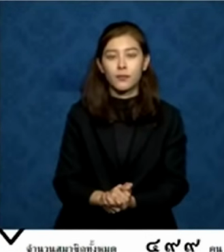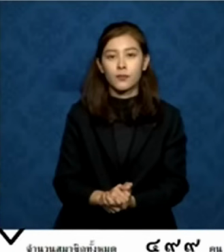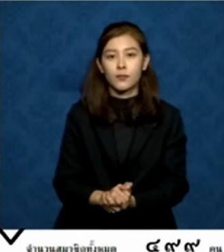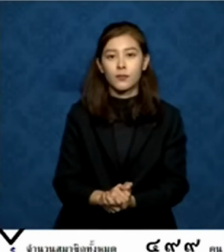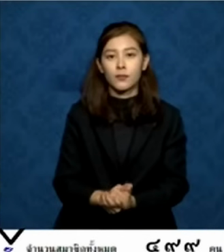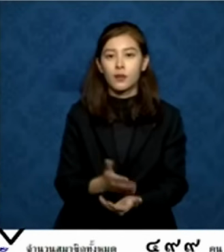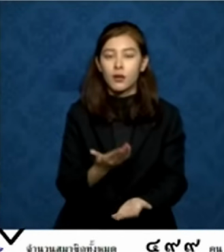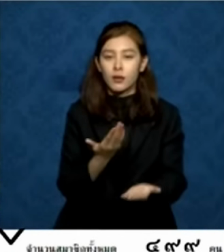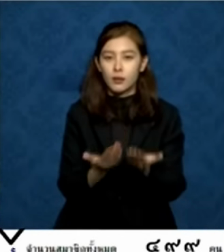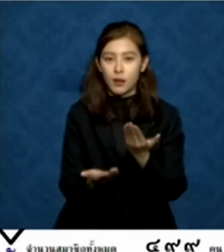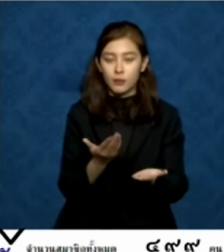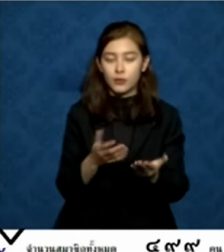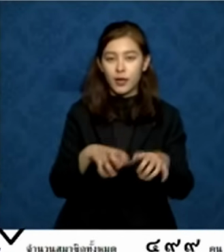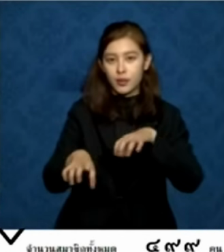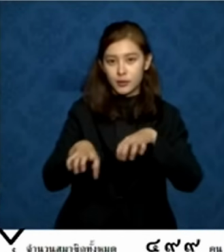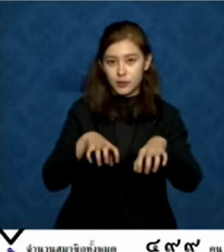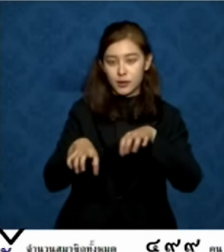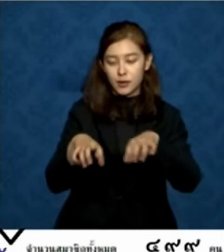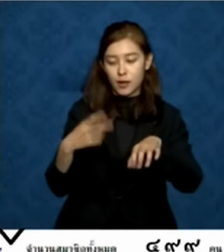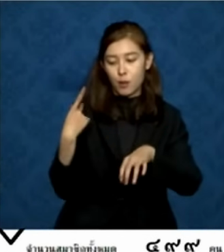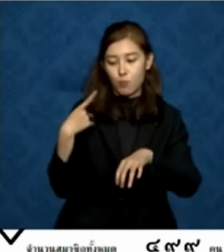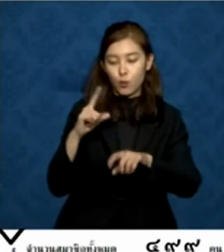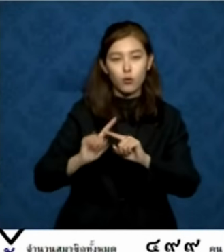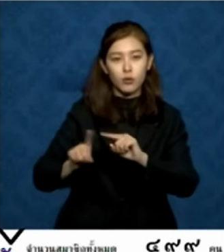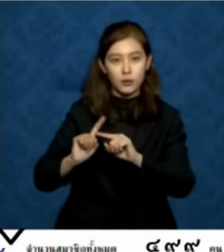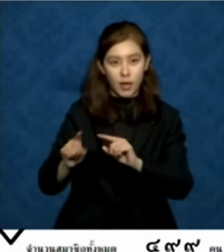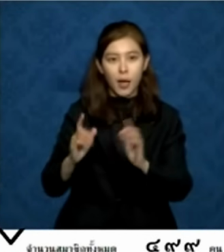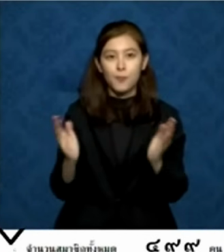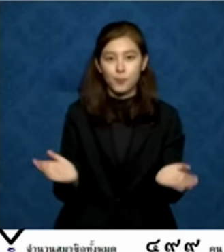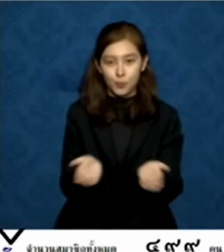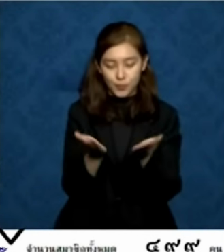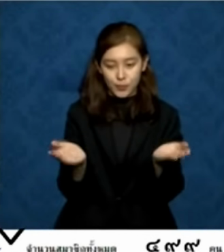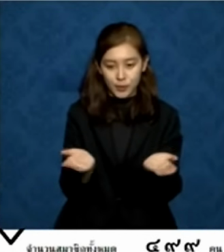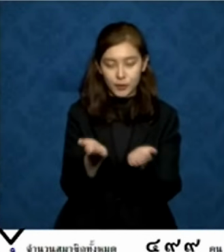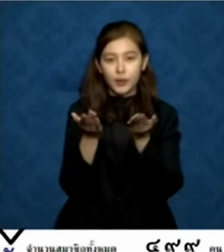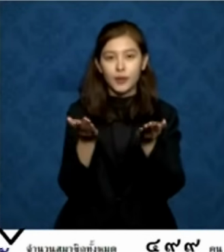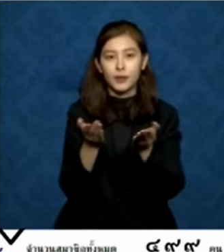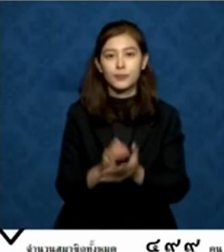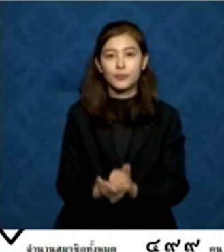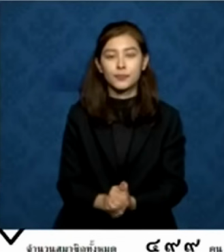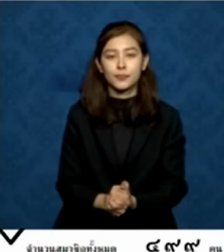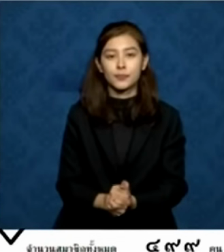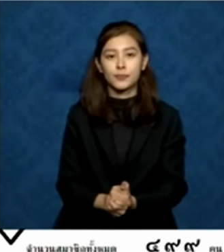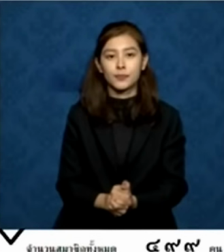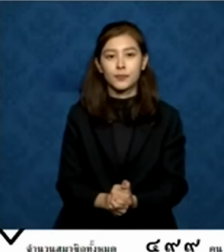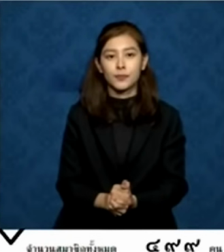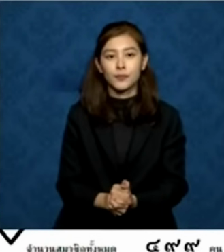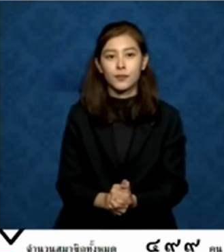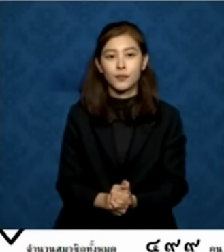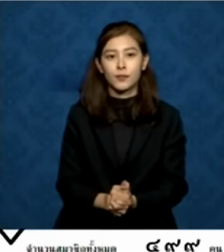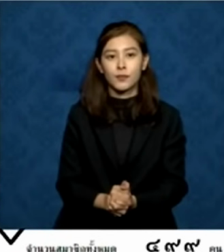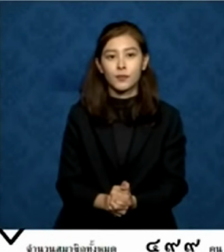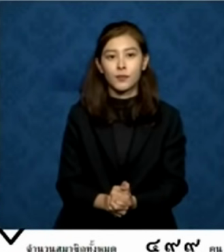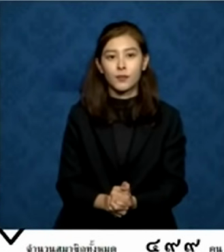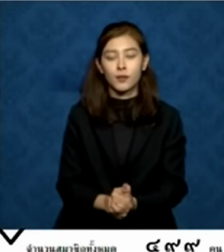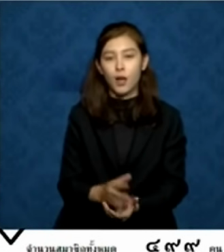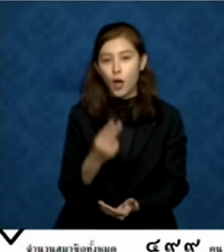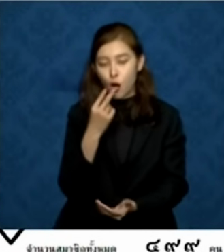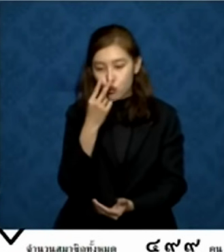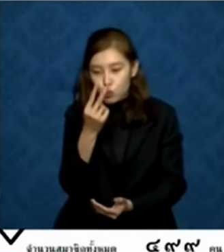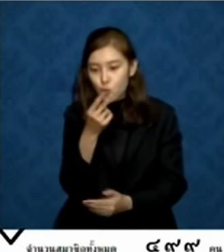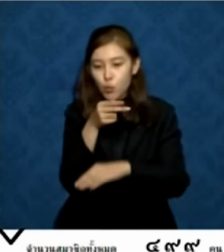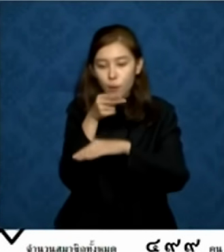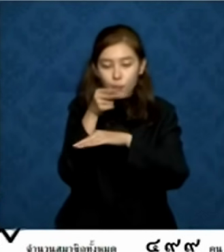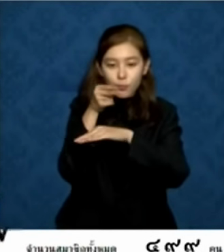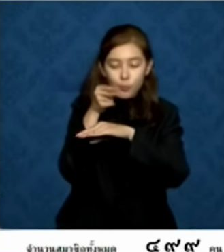เพื่อประโยชน์อย่างยั่งยืนรวมทั้งการพัฒนาและเพิ่มประสิทธิภาพระบบติดตามเฝ้าระวังคาดการณ์และประเมินผล